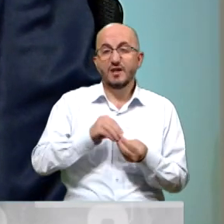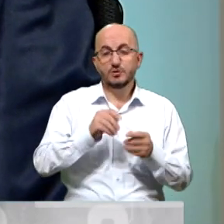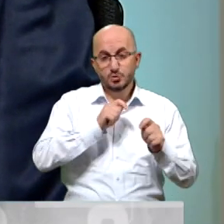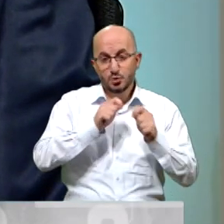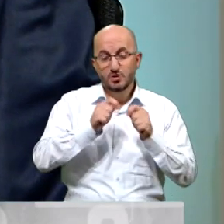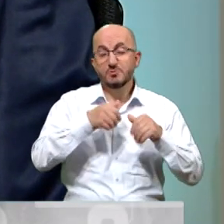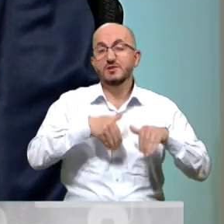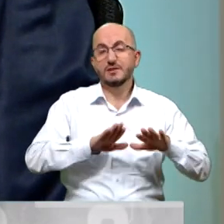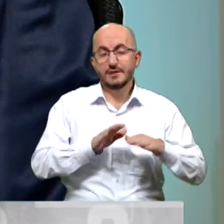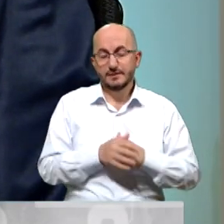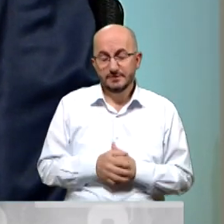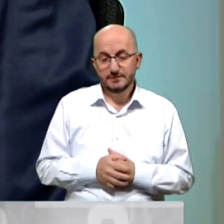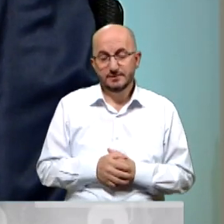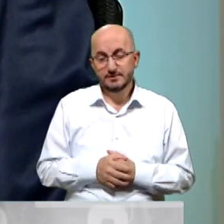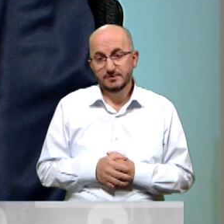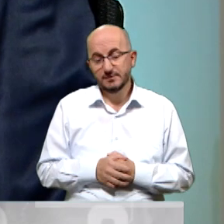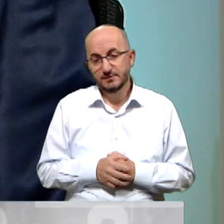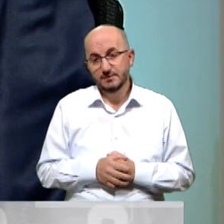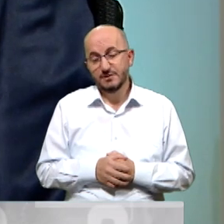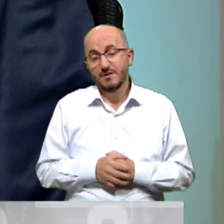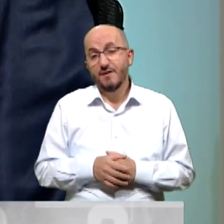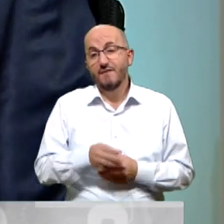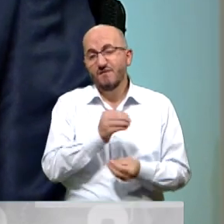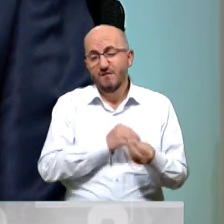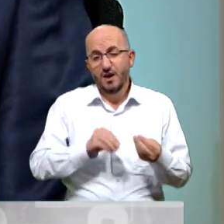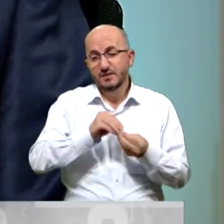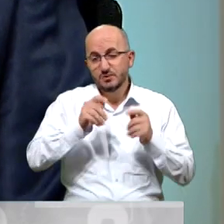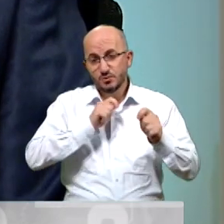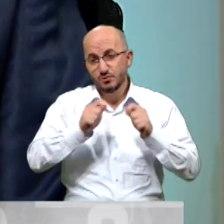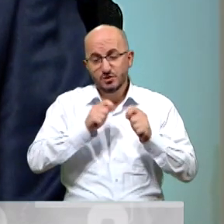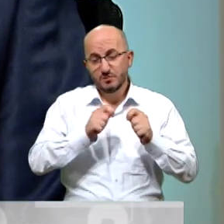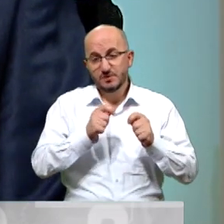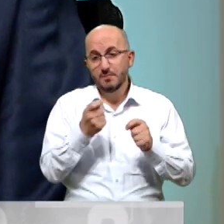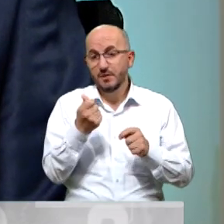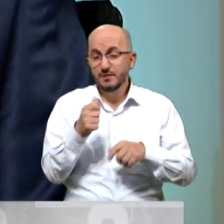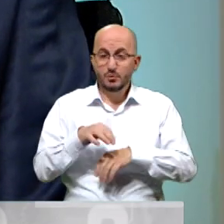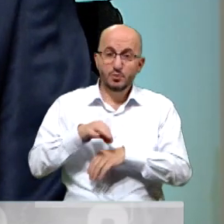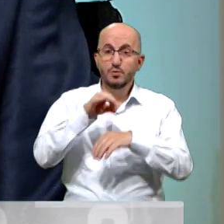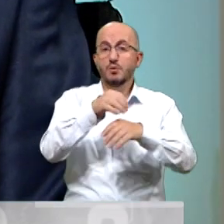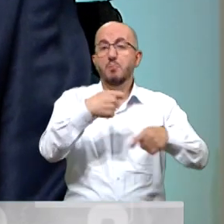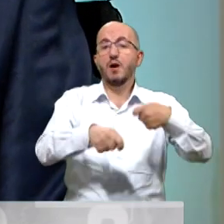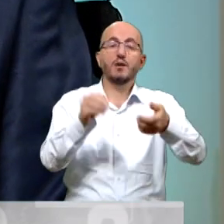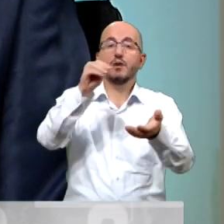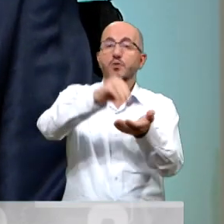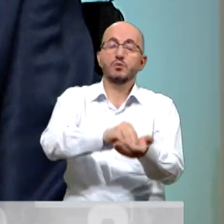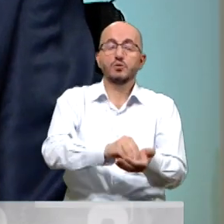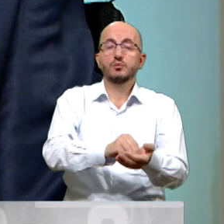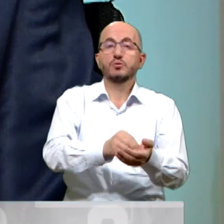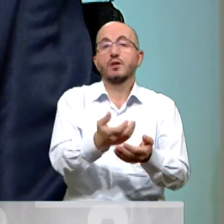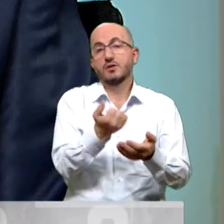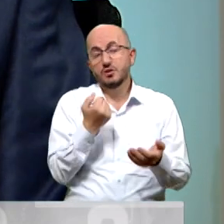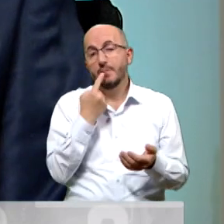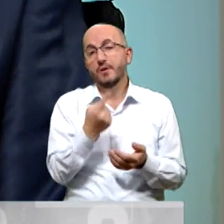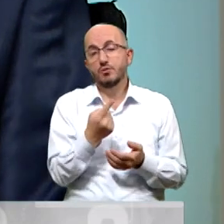olarak. Çünkü faiz sözleşmesi paranı götürüp bankaya koyuyorsun. Karşılığında da şunu alırım şu diyorsun. Şu kadar alacağım